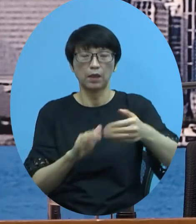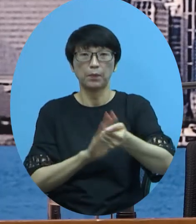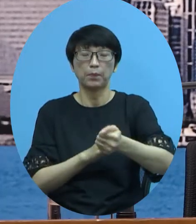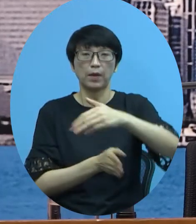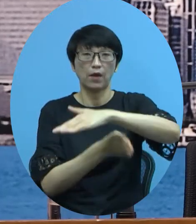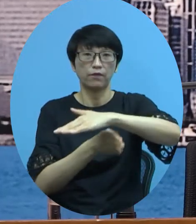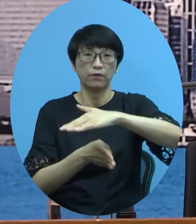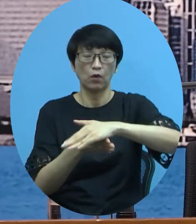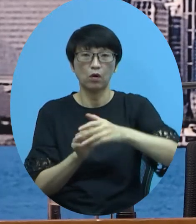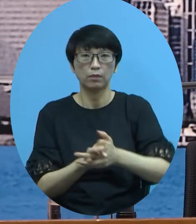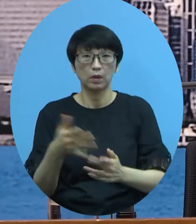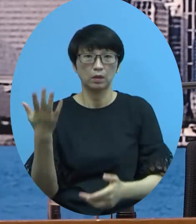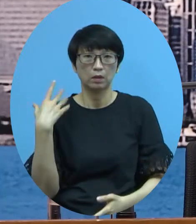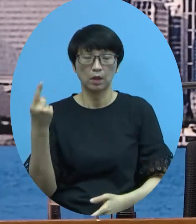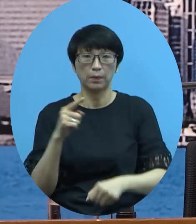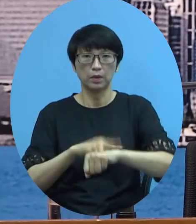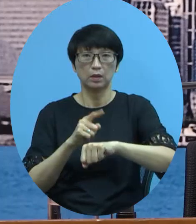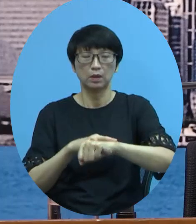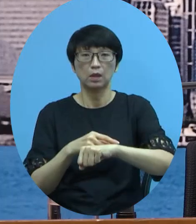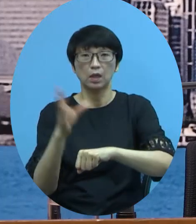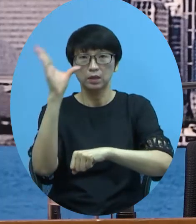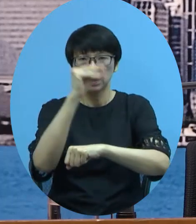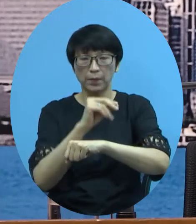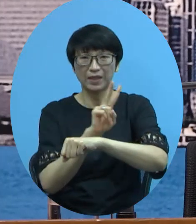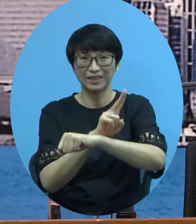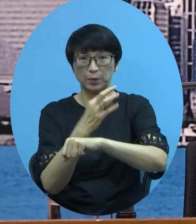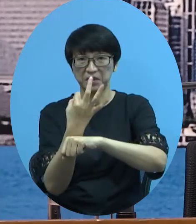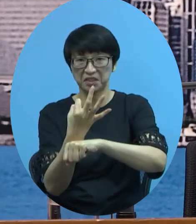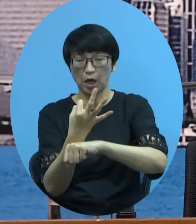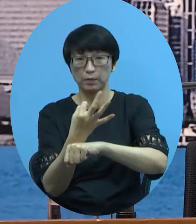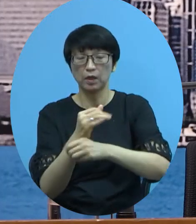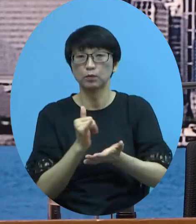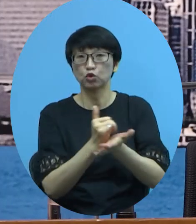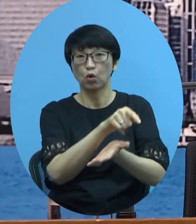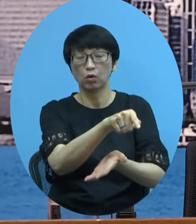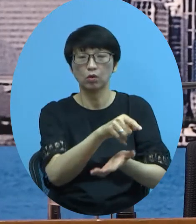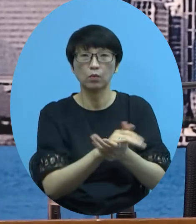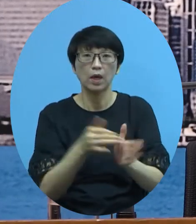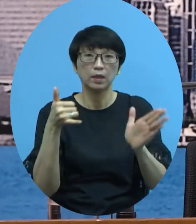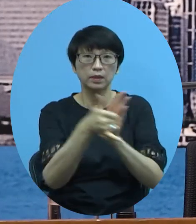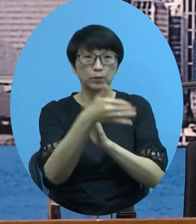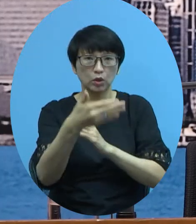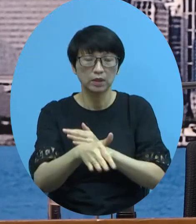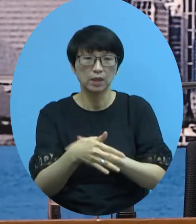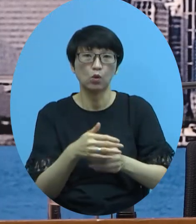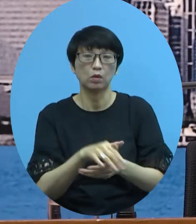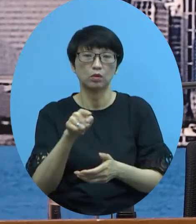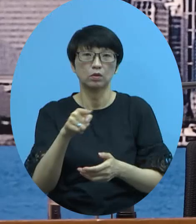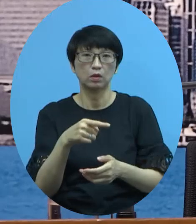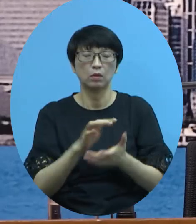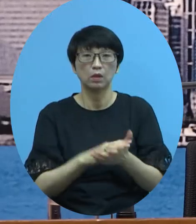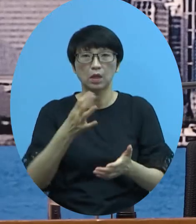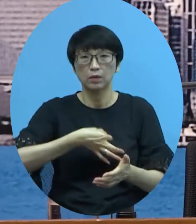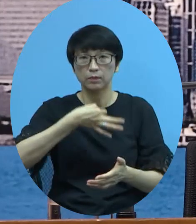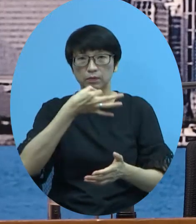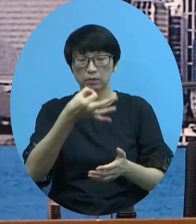晚。23點即係深夜送過去㗎啦，咁佢其實都入咗去之後都做咗一個心喉唾